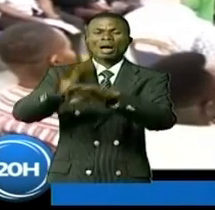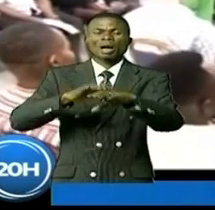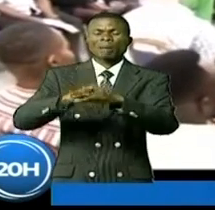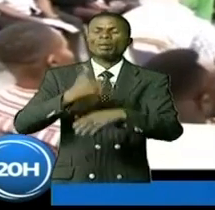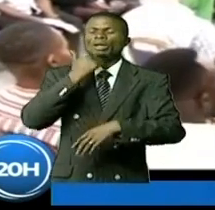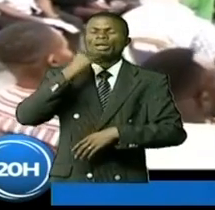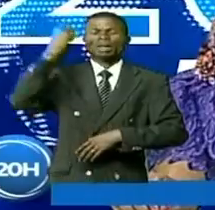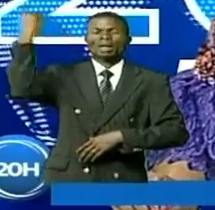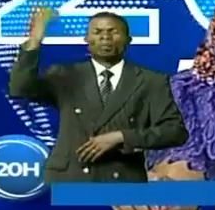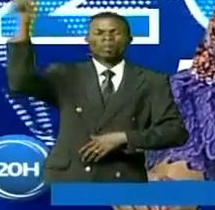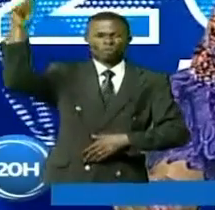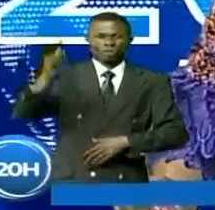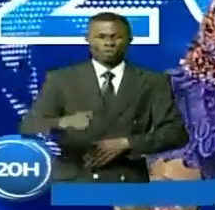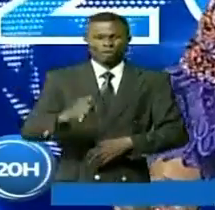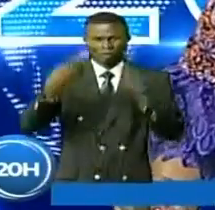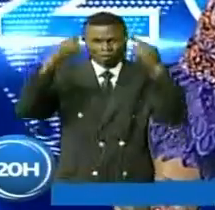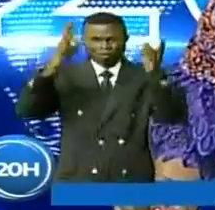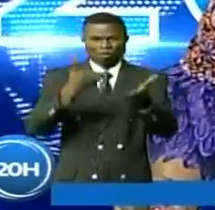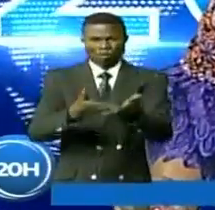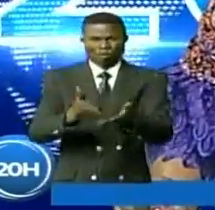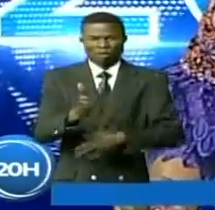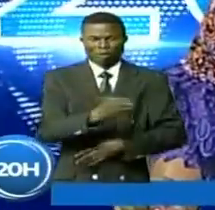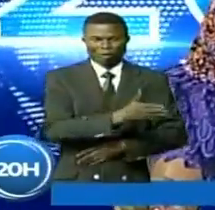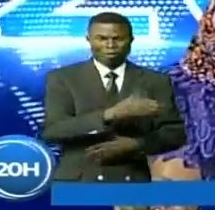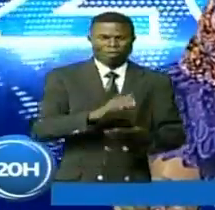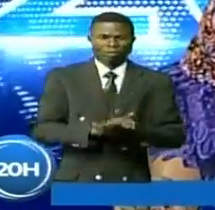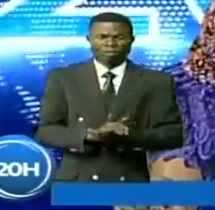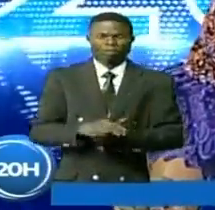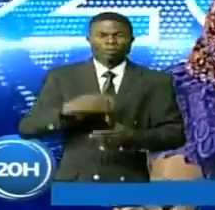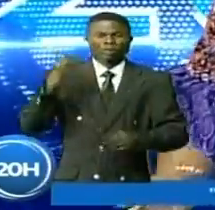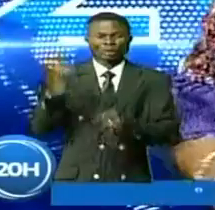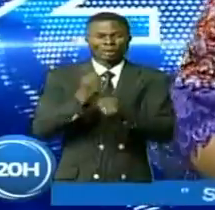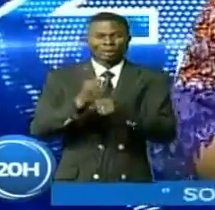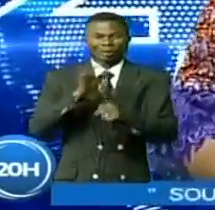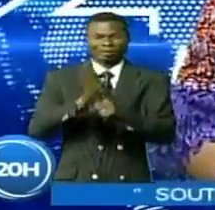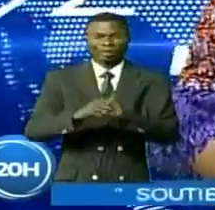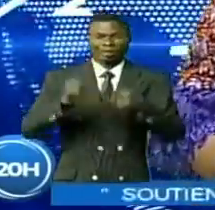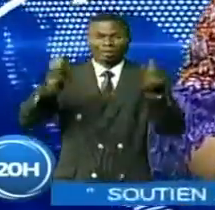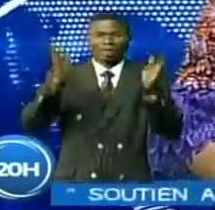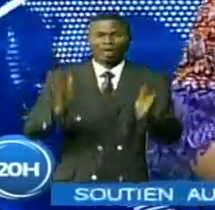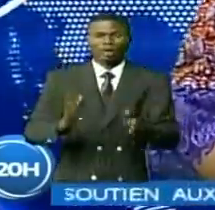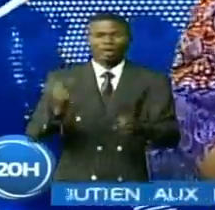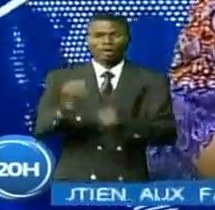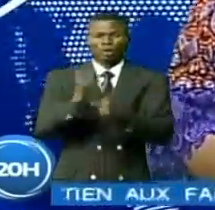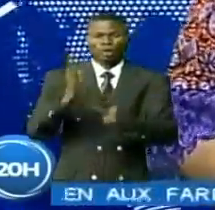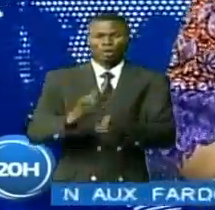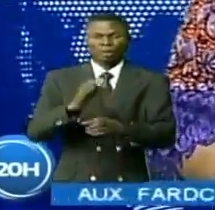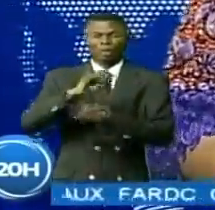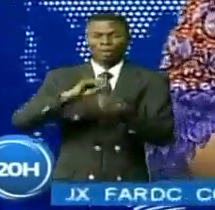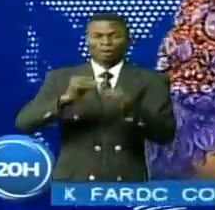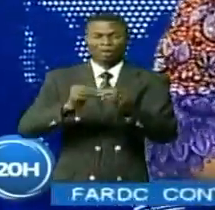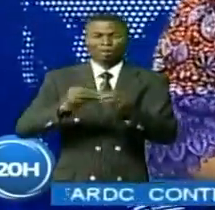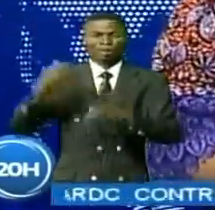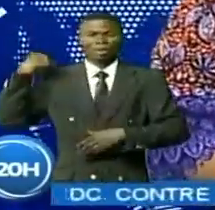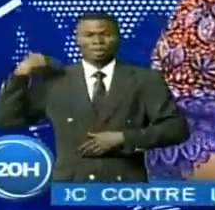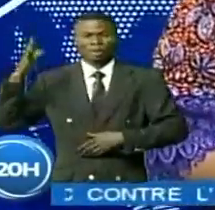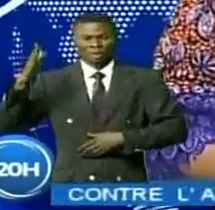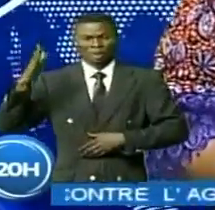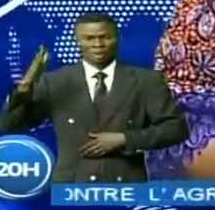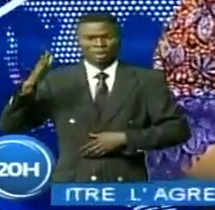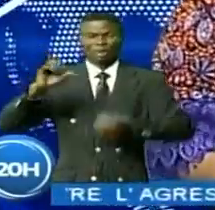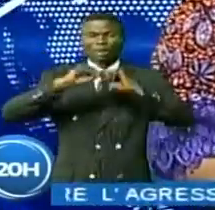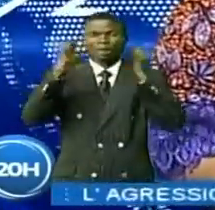réussite. Il faut des gymnastiques. Pour qu'un journalier obtienne un numéro matricule à la Société nationale